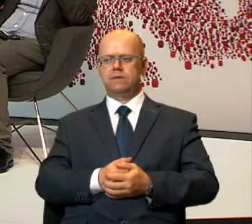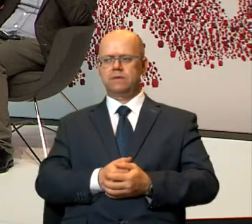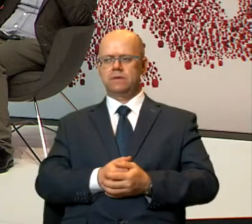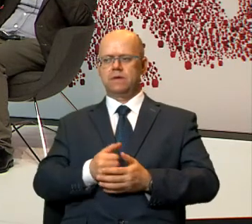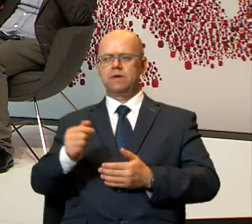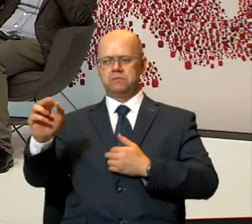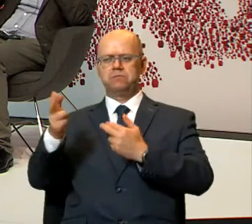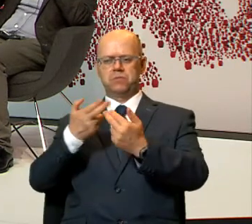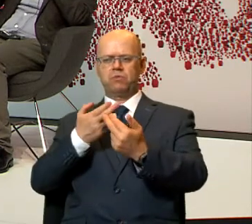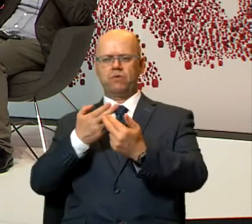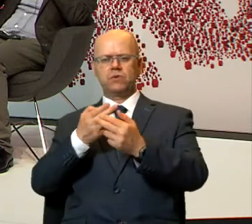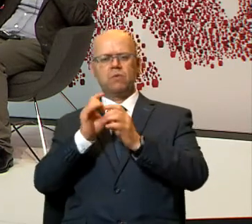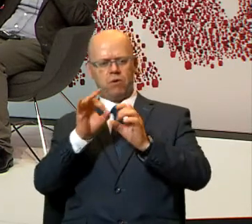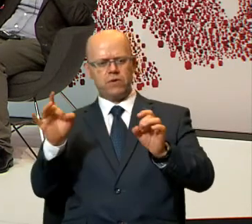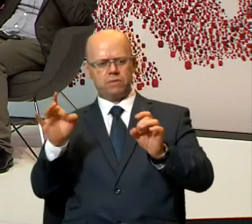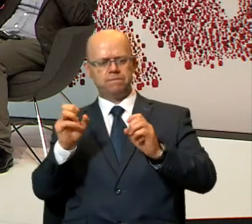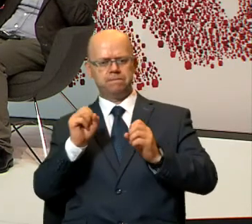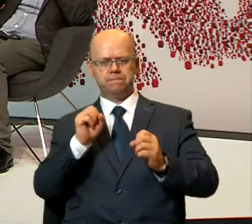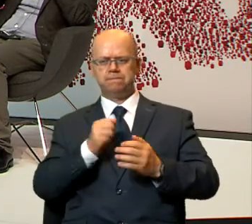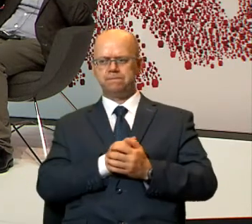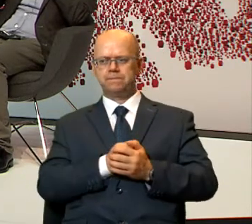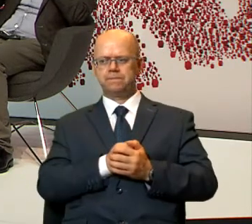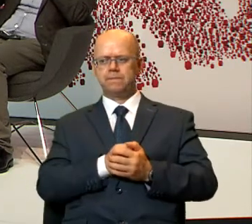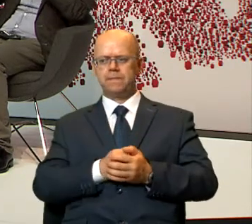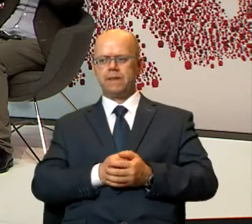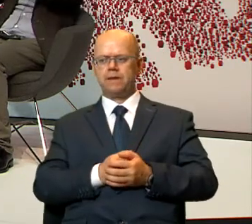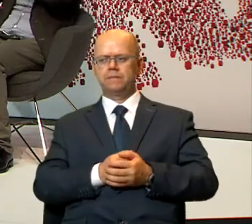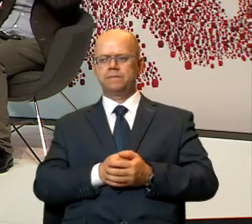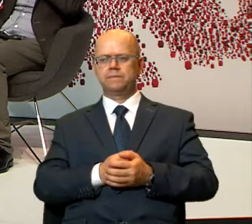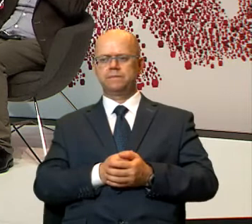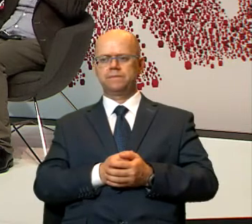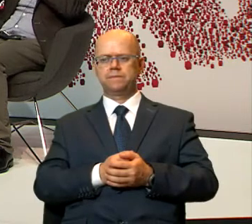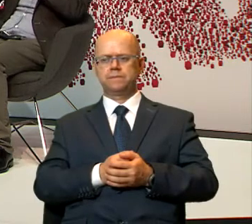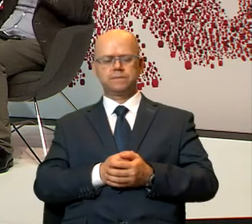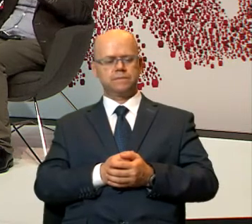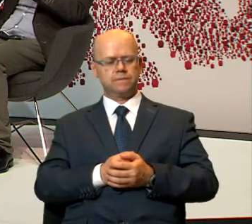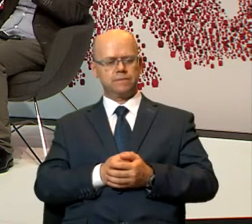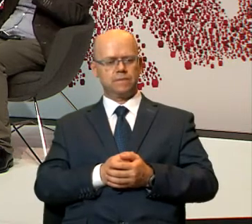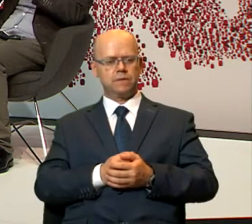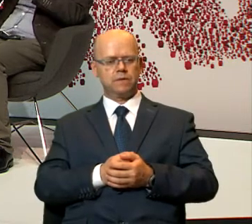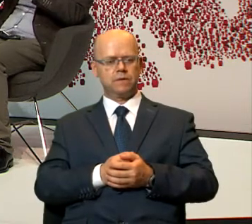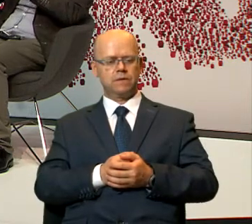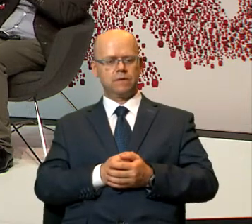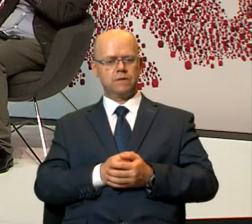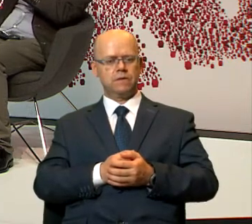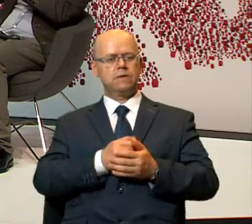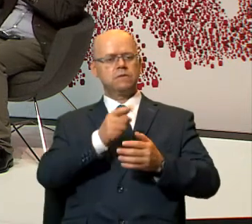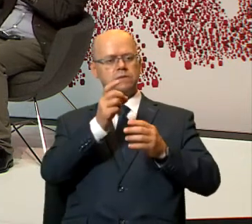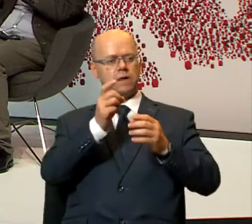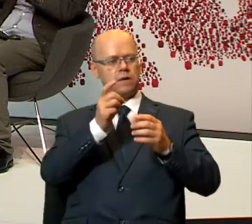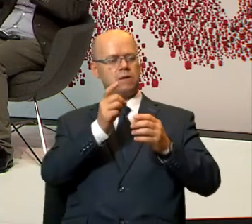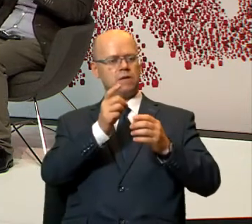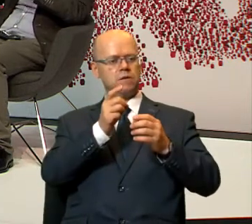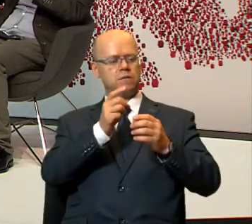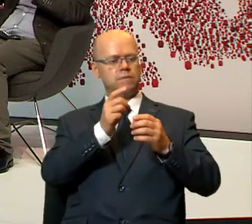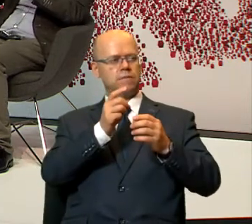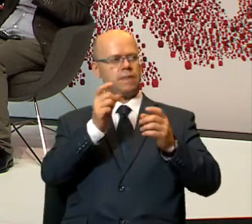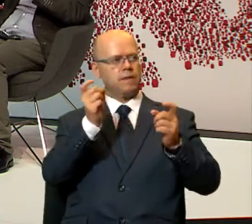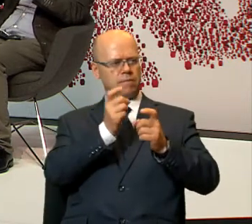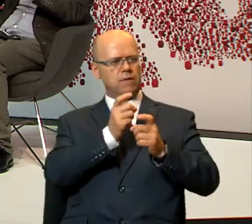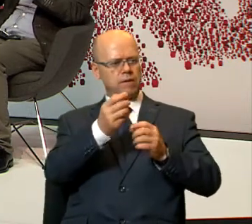Yeah, thank you very much for this, for both these contributions. Te Państwa uwagi. Chciałbym